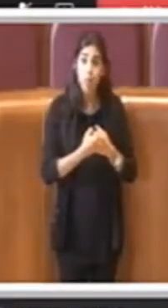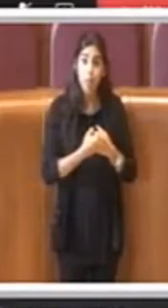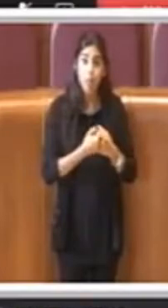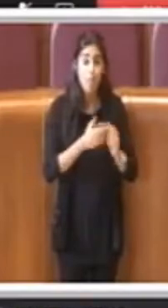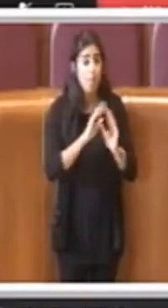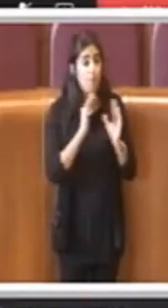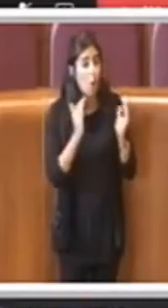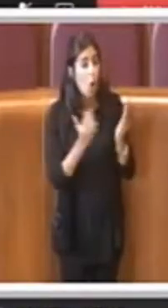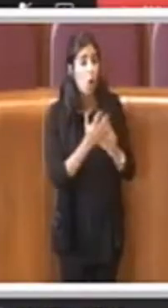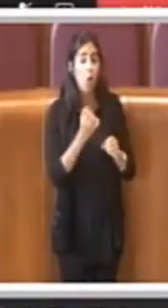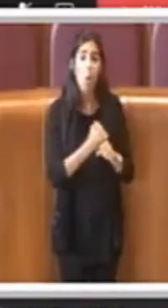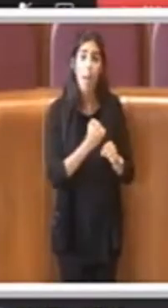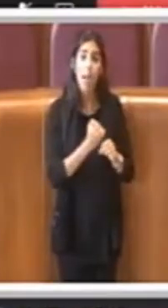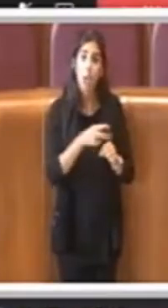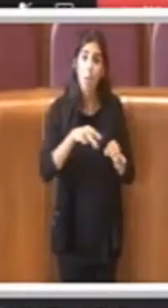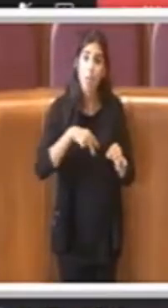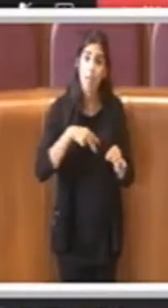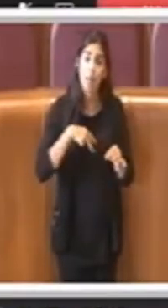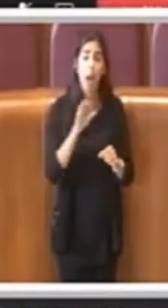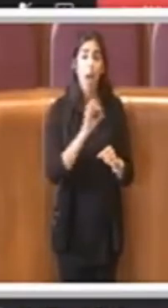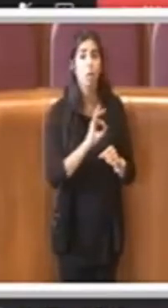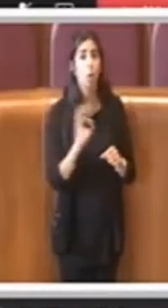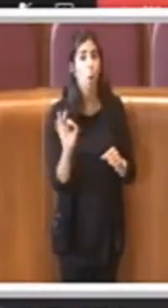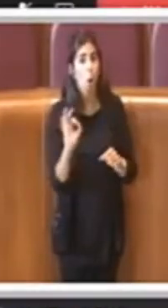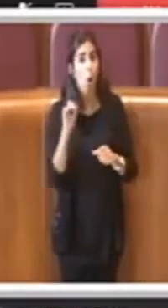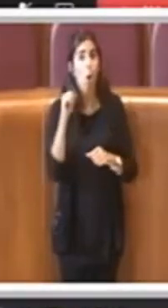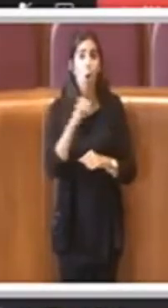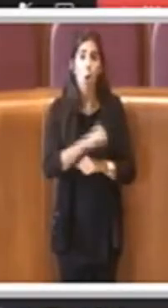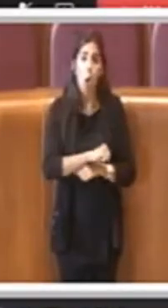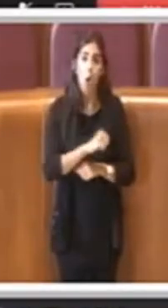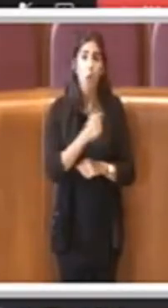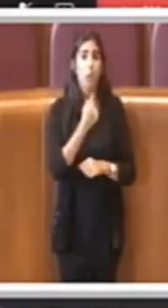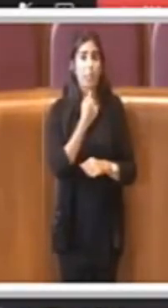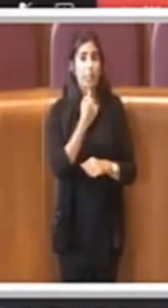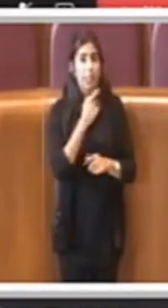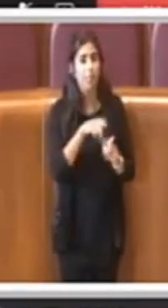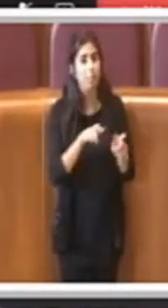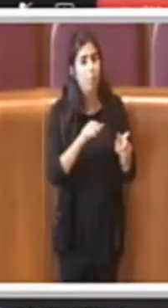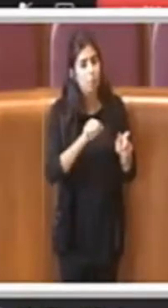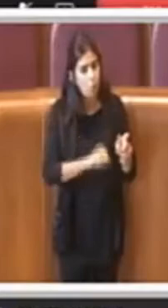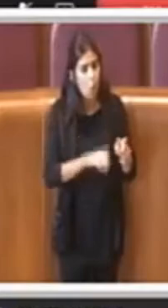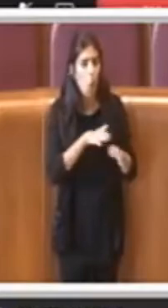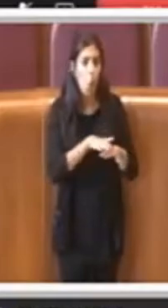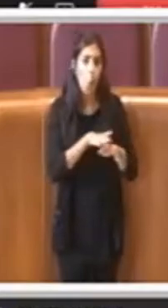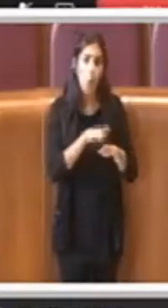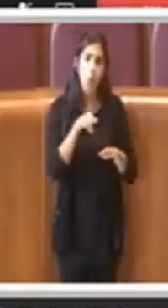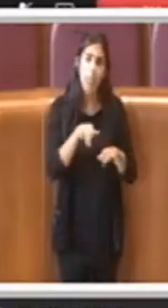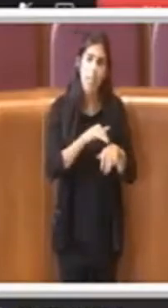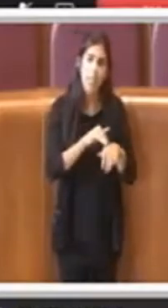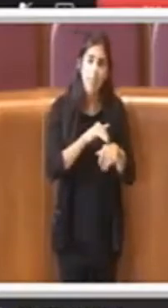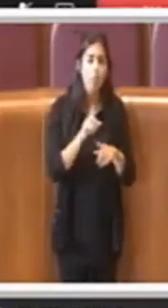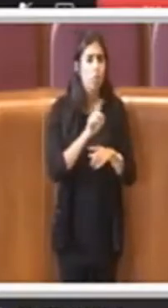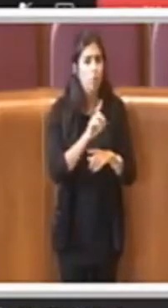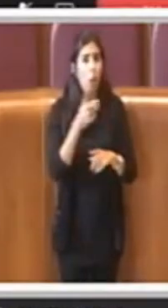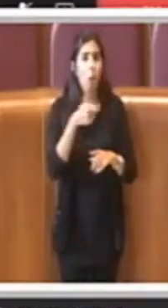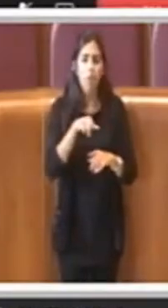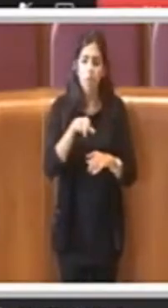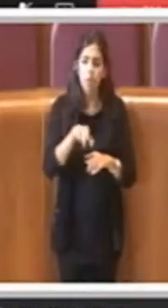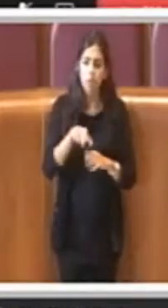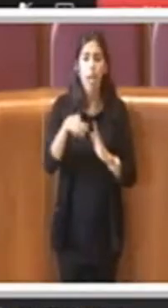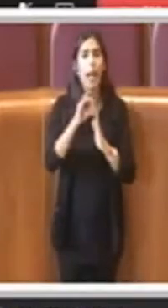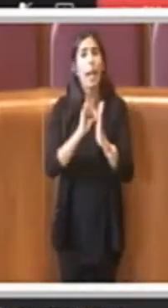operatori privati o comunque di coloro che effettivamente magari potranno subire, perché in realtà qui si sta fornendo una regolamentazione chiara